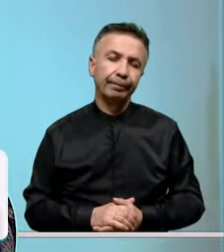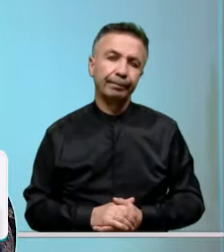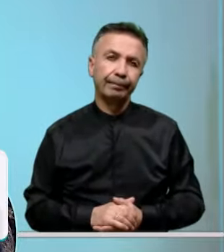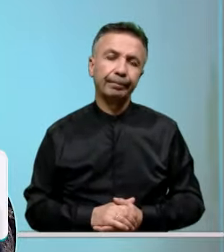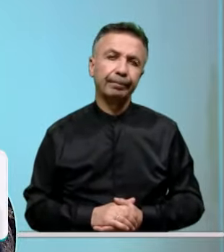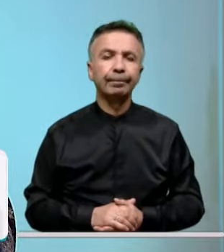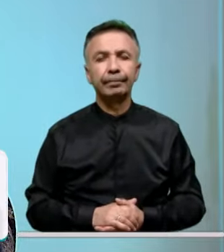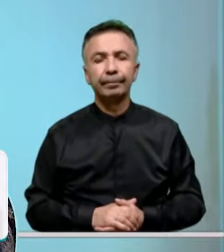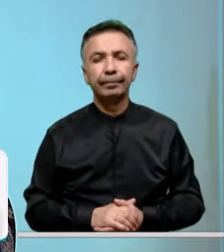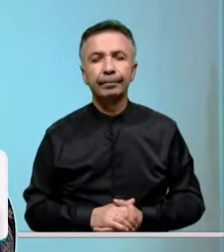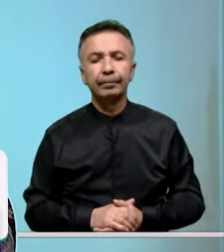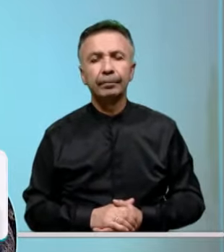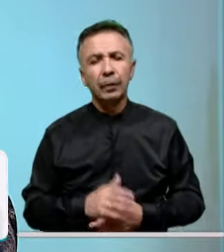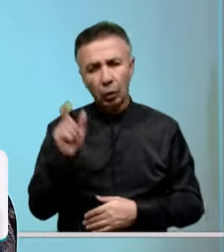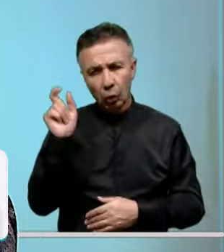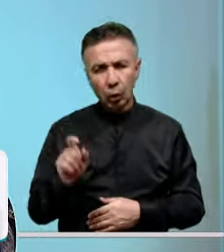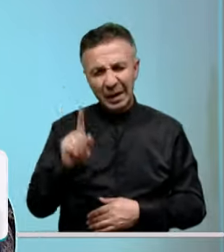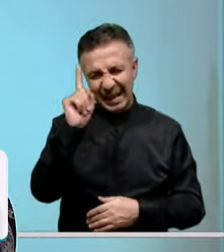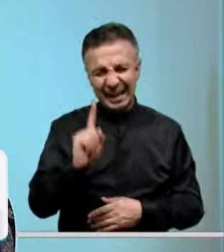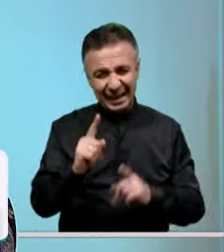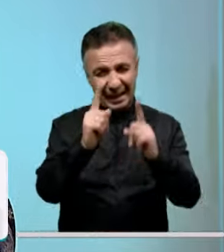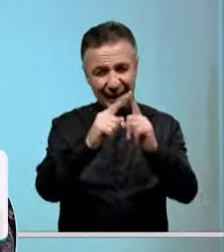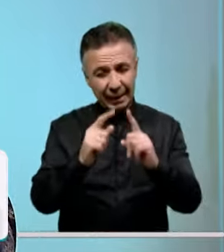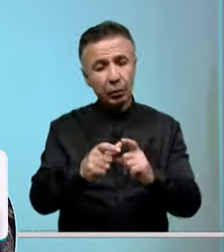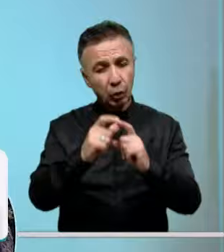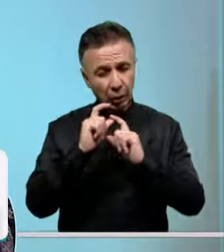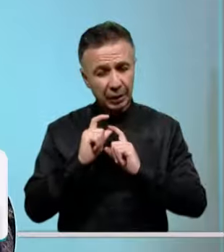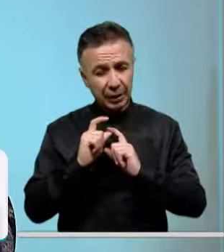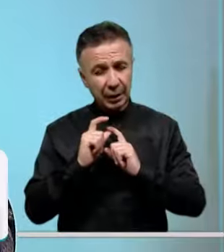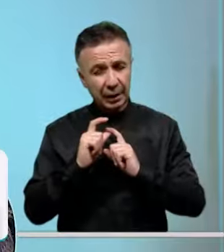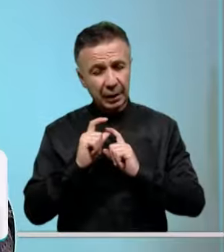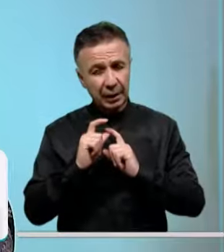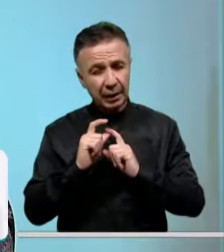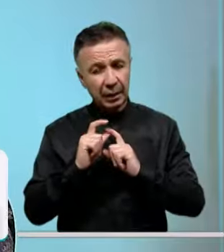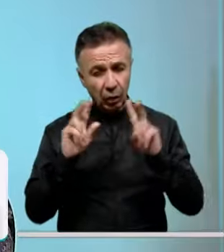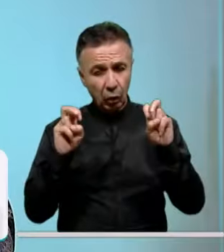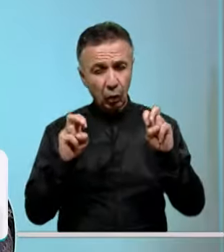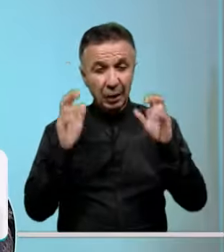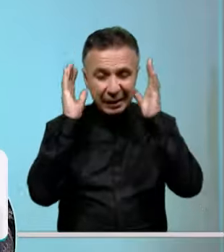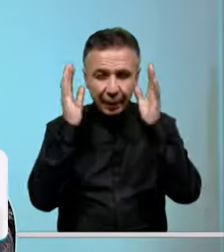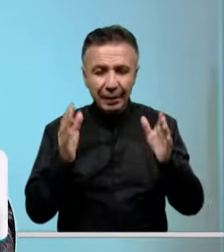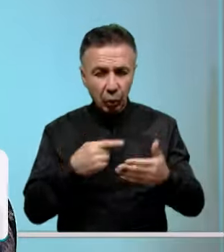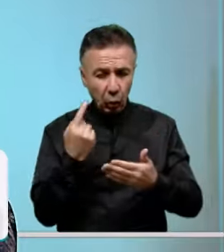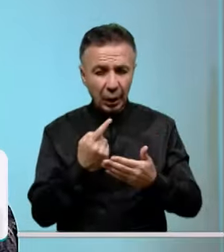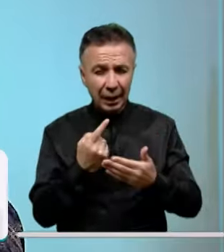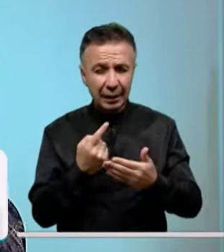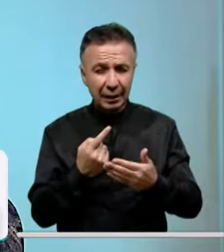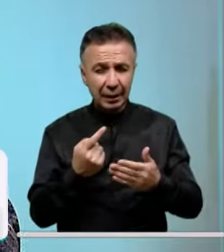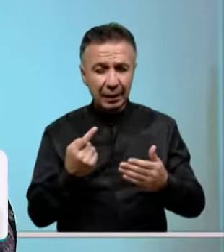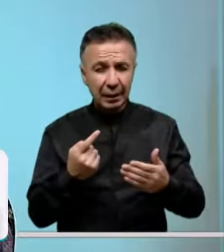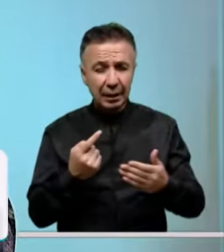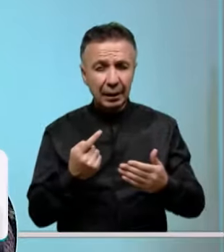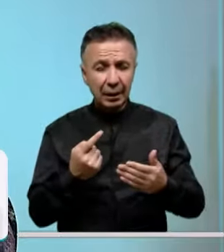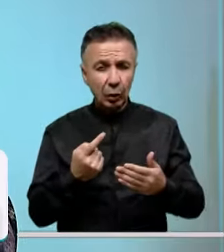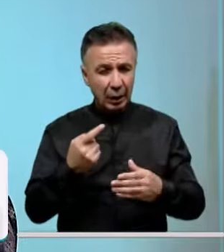الْعَبْدُ صَلَاتُهُ Kulun ilk hesaba çekileceği namaz. Kur'an'da namazın nasıl kılınacağı yok